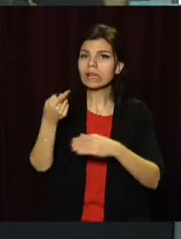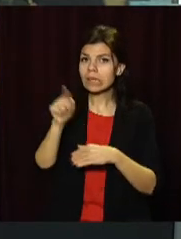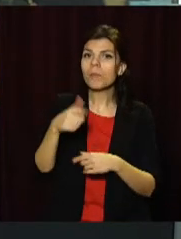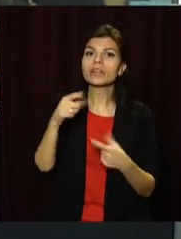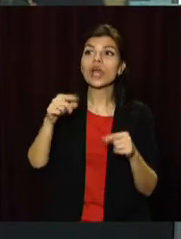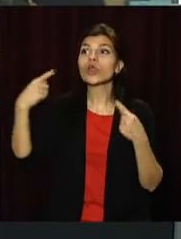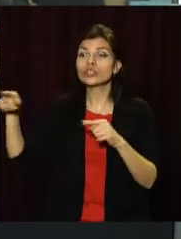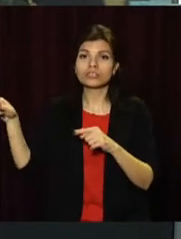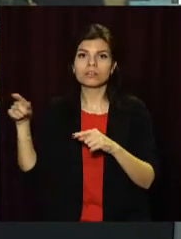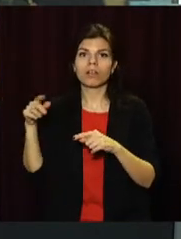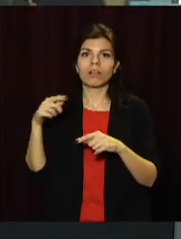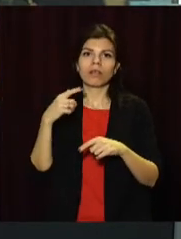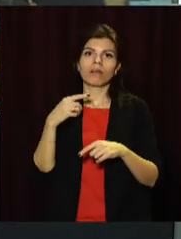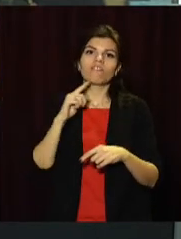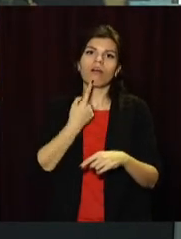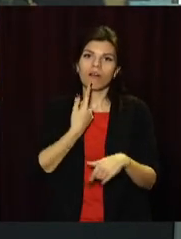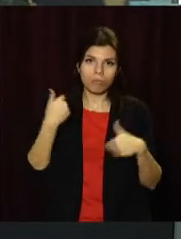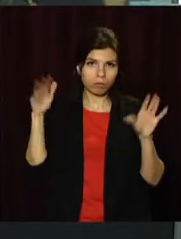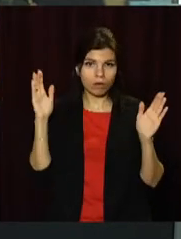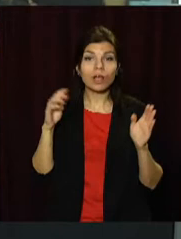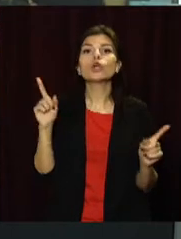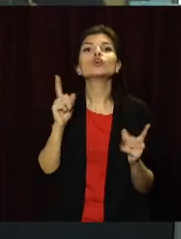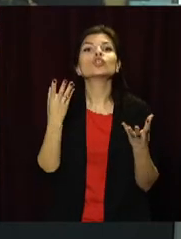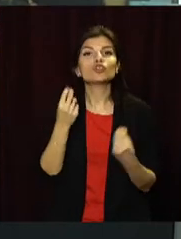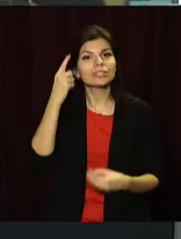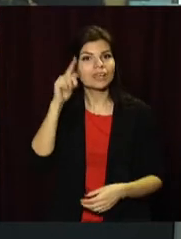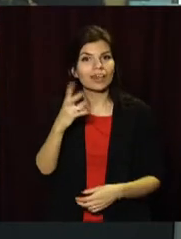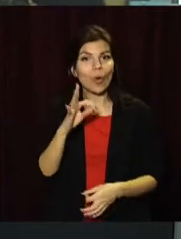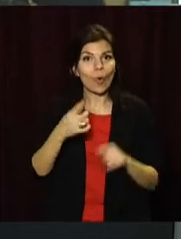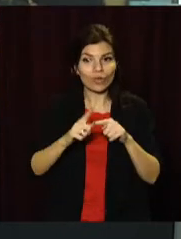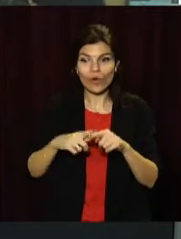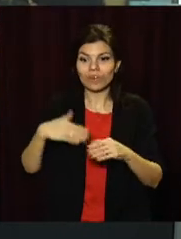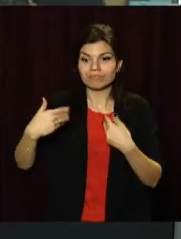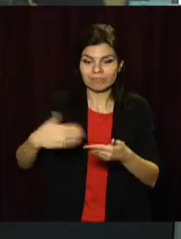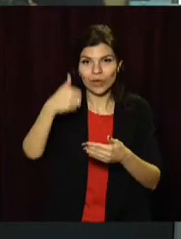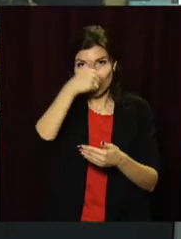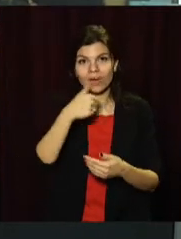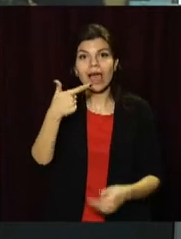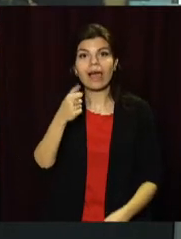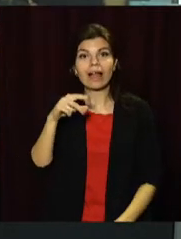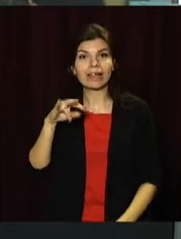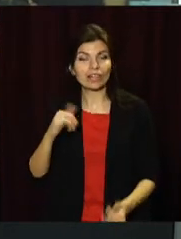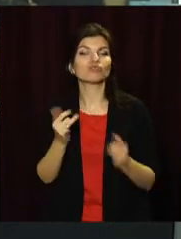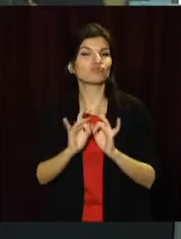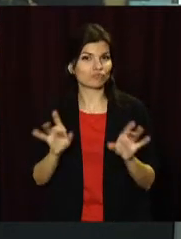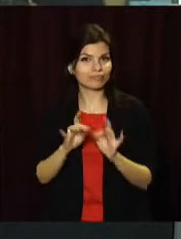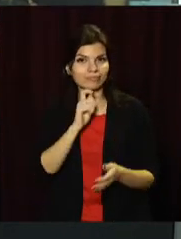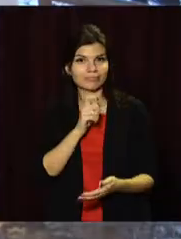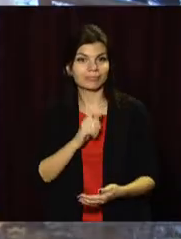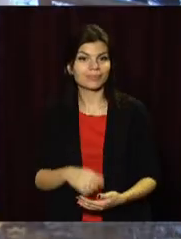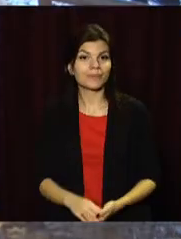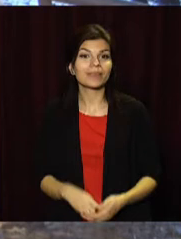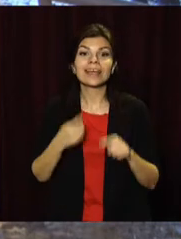де інші заткують. Що ще треба знати про символ прийдешнього року? Галина Гусак розкаже.